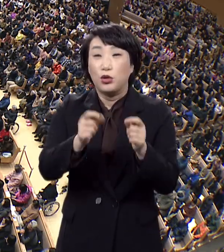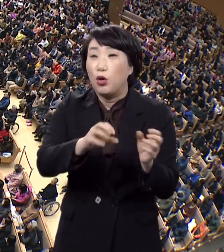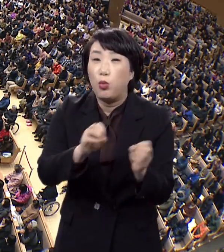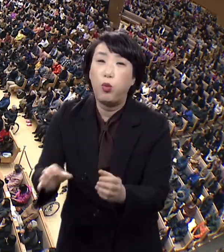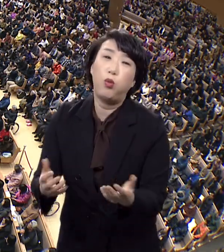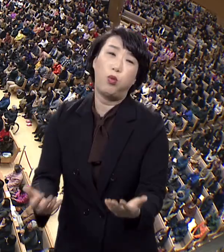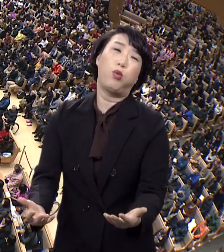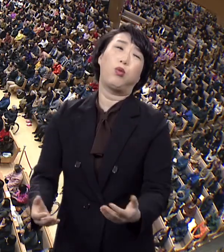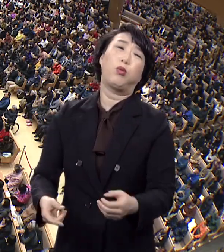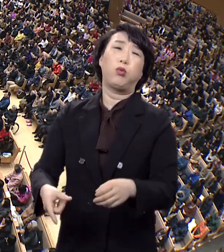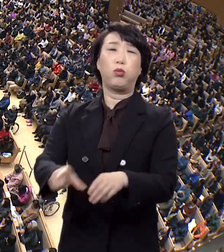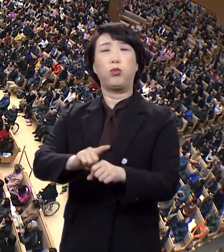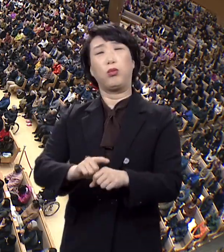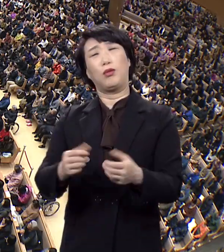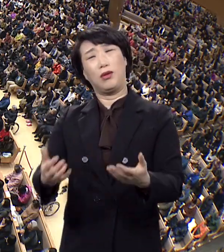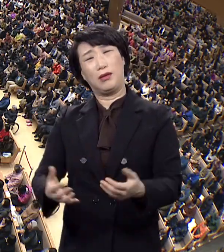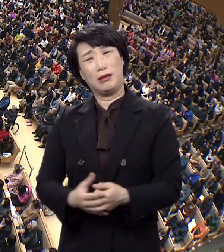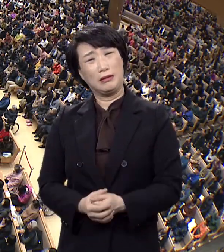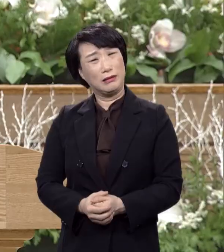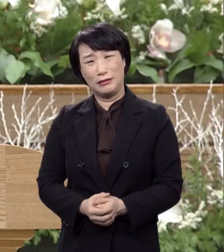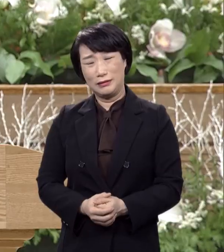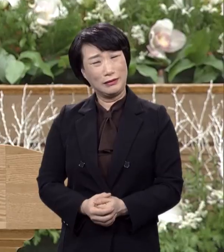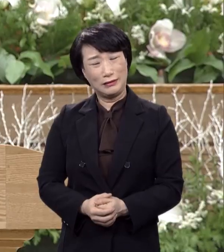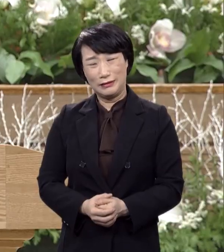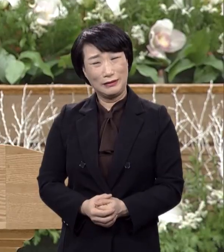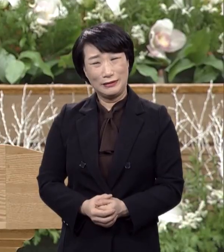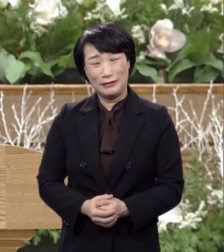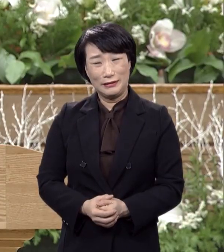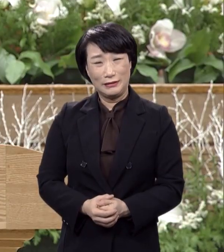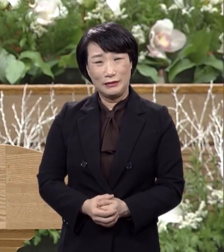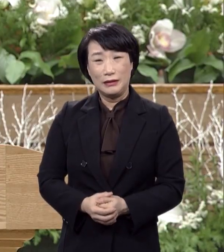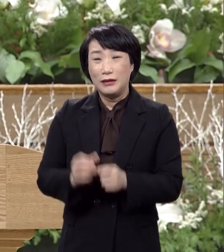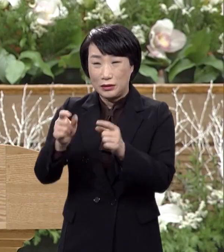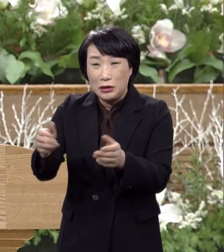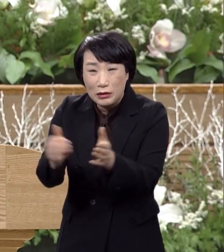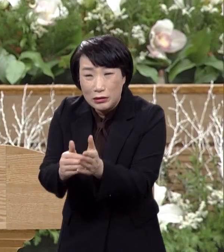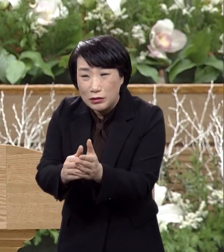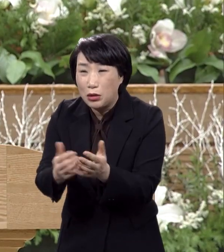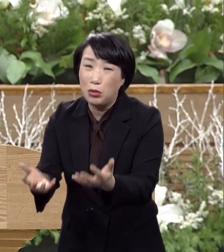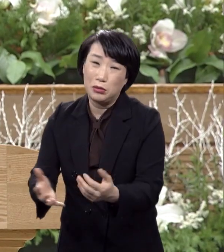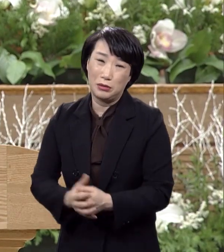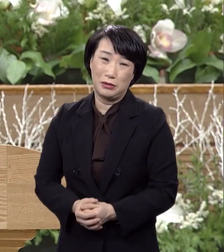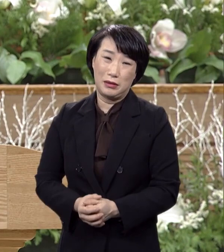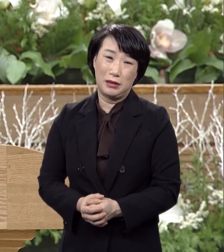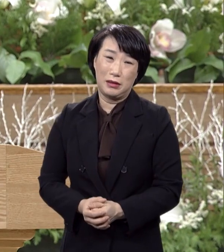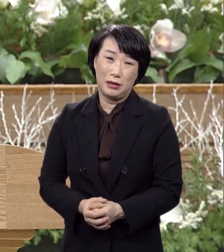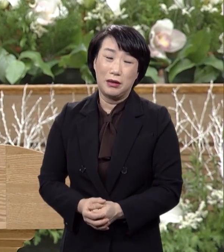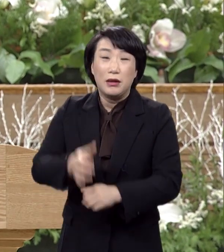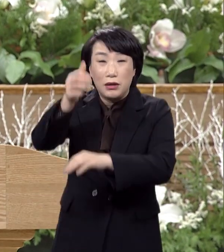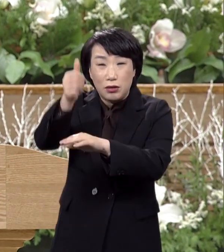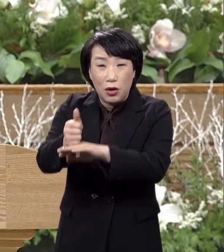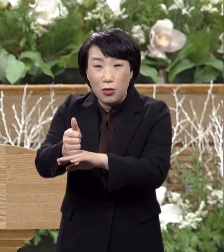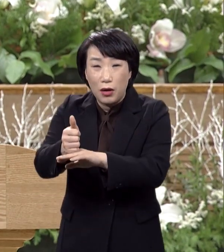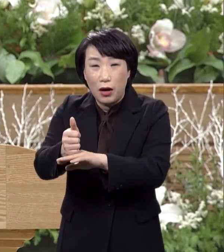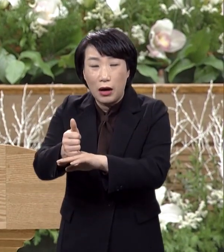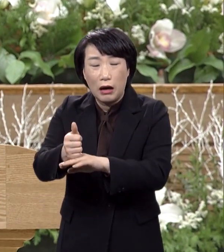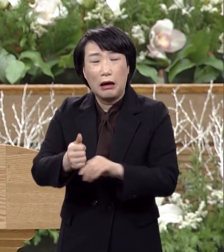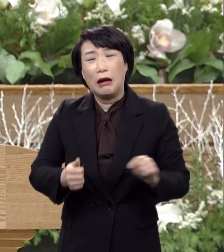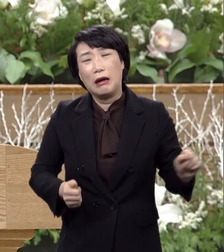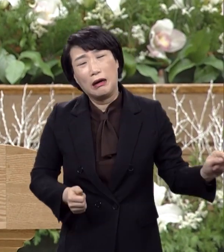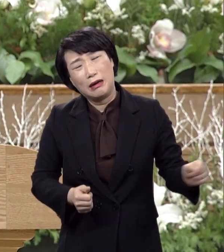잃어서 어디다 써먹어서 생각해 보세요. 기회 잃은 사람은 어디다 써먹거나 생각해 보세요. 그 결과가